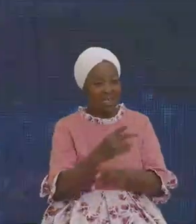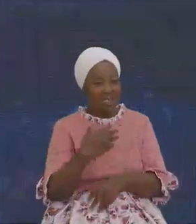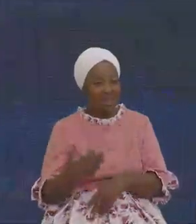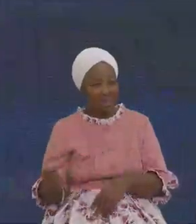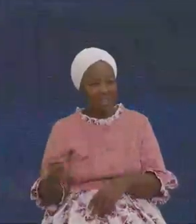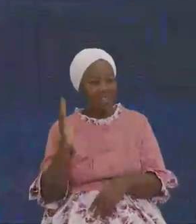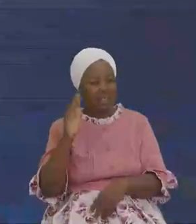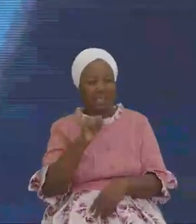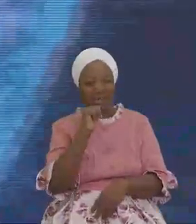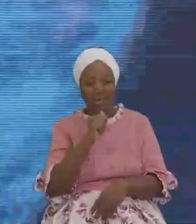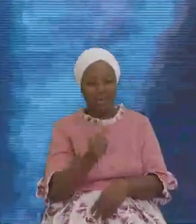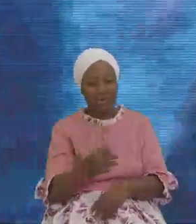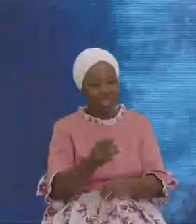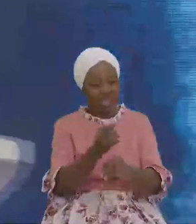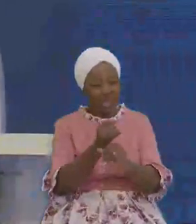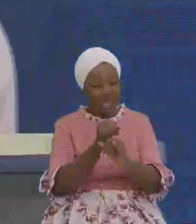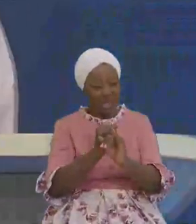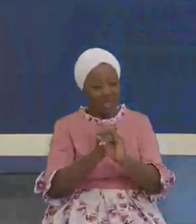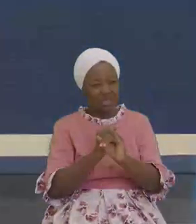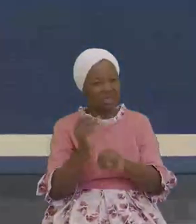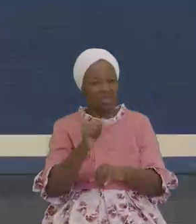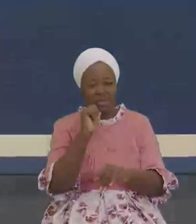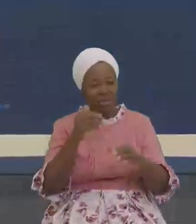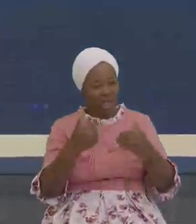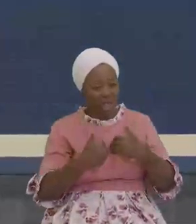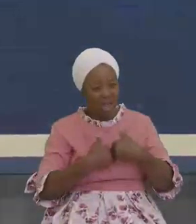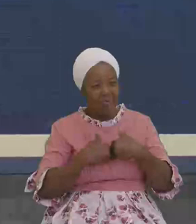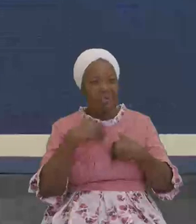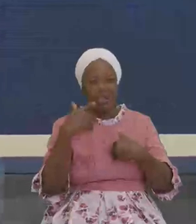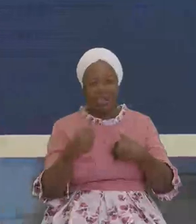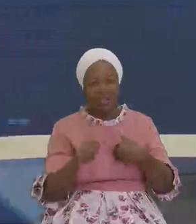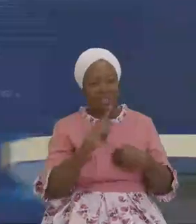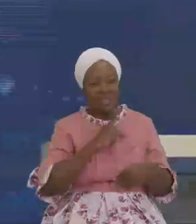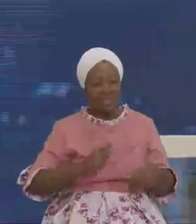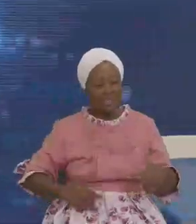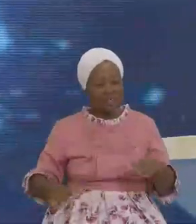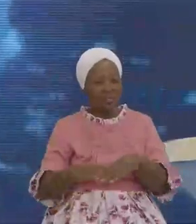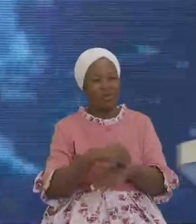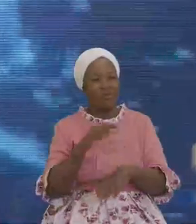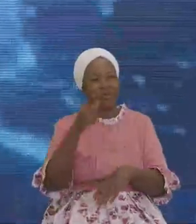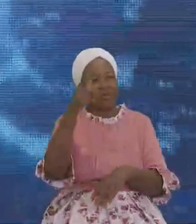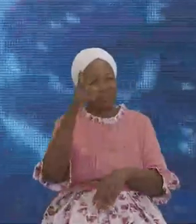telles choses n'hériteront point le royaume de Dieu.